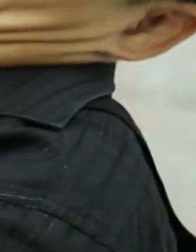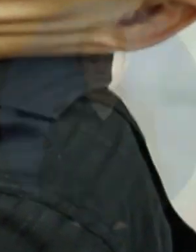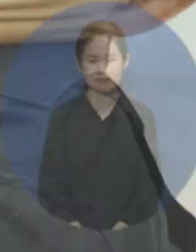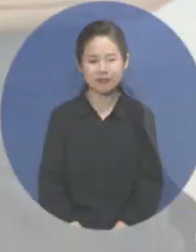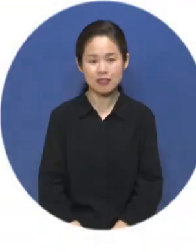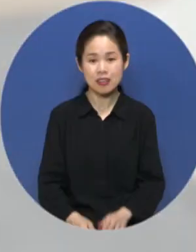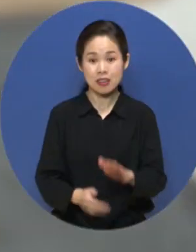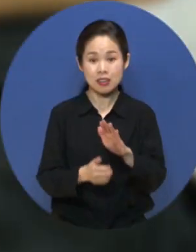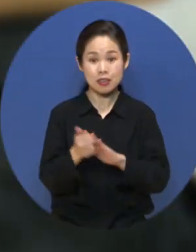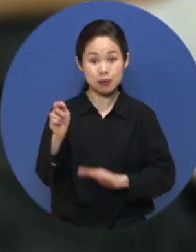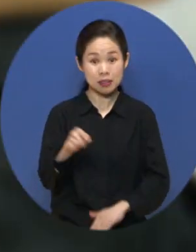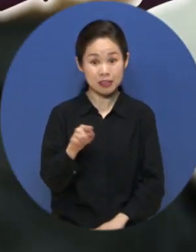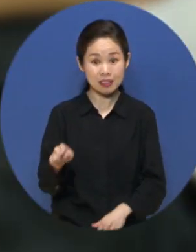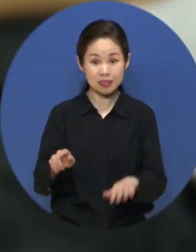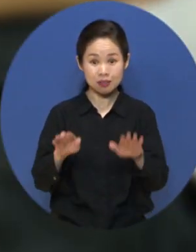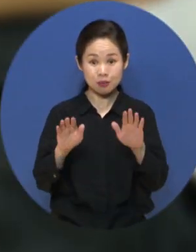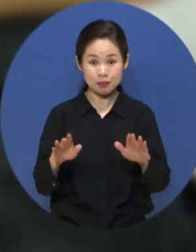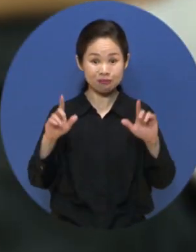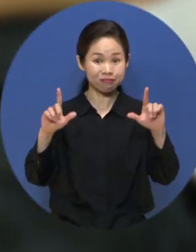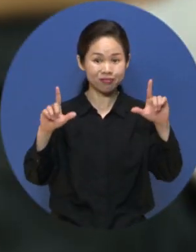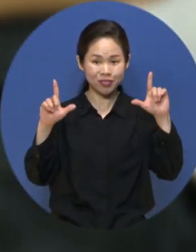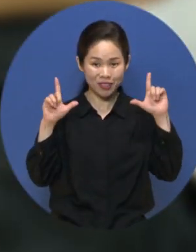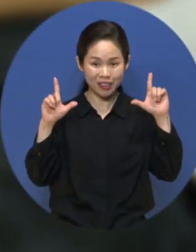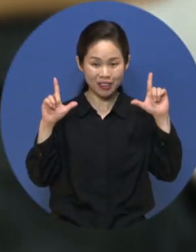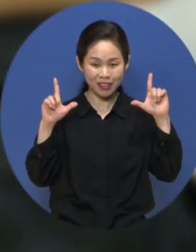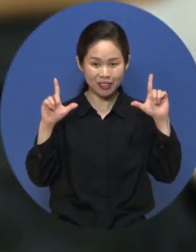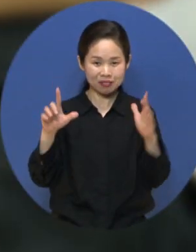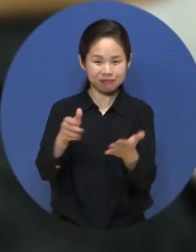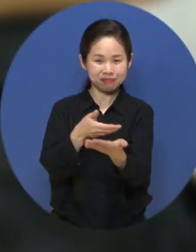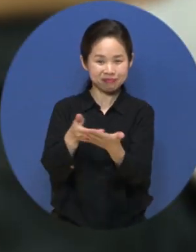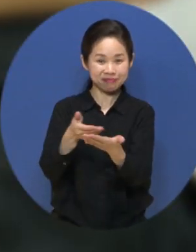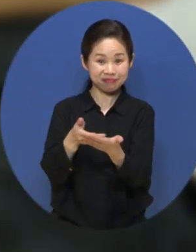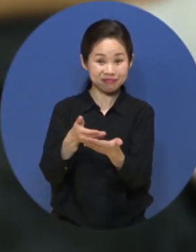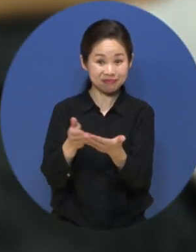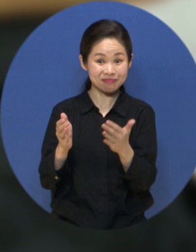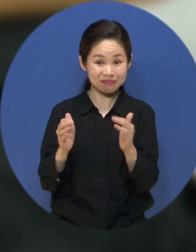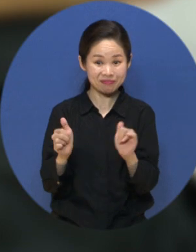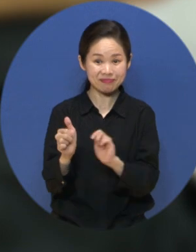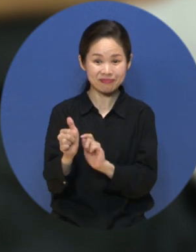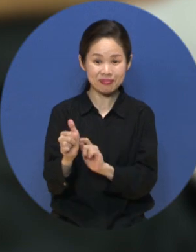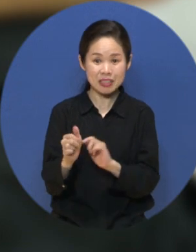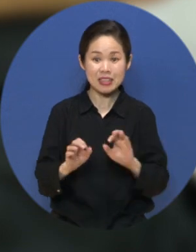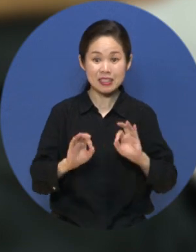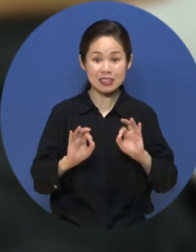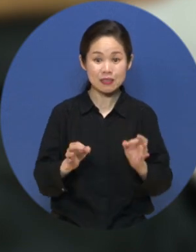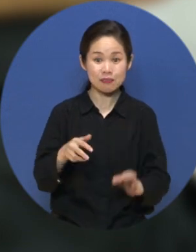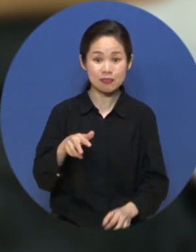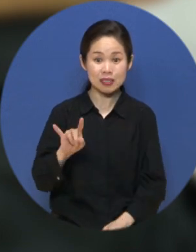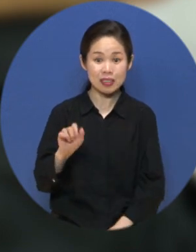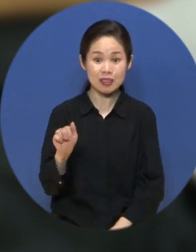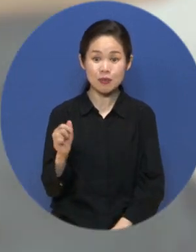희망인 오늘의 주인공, 물감으로 그리는 세상 이야기, 화가 김재호입니다.